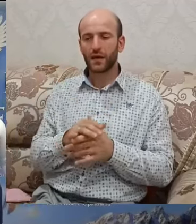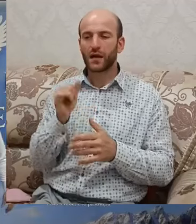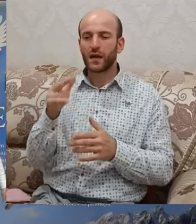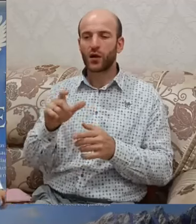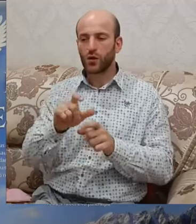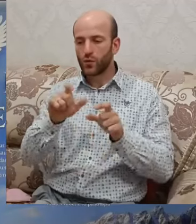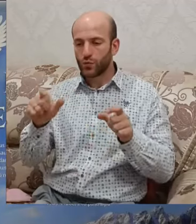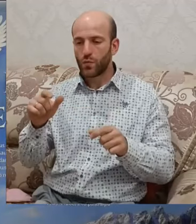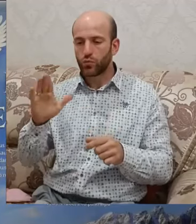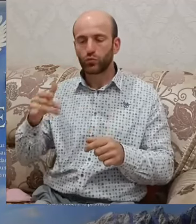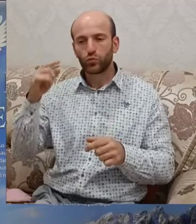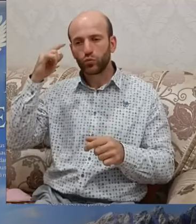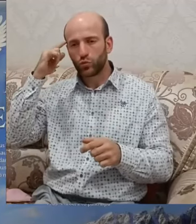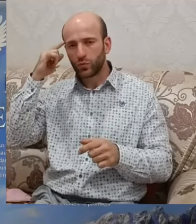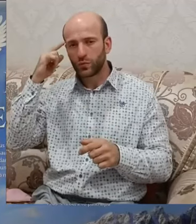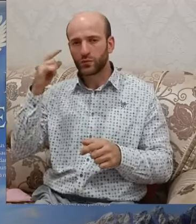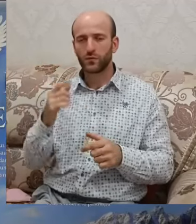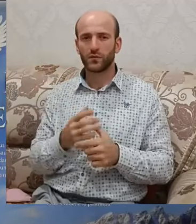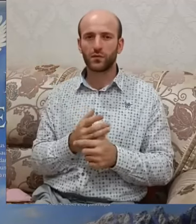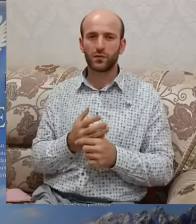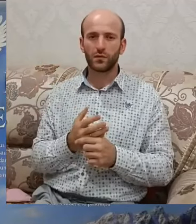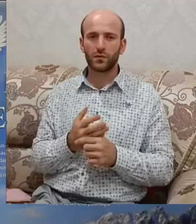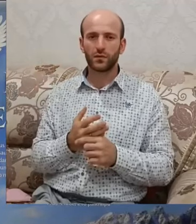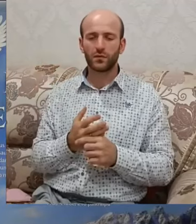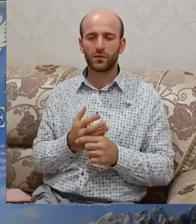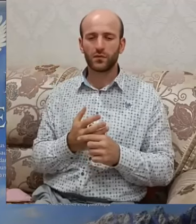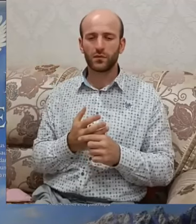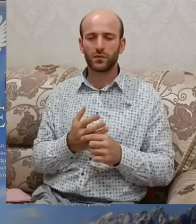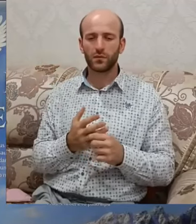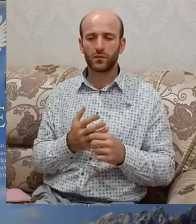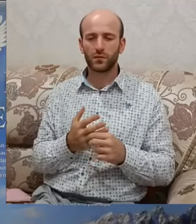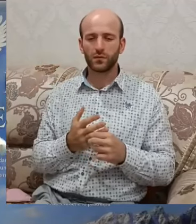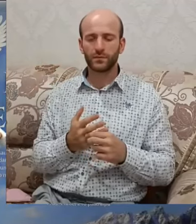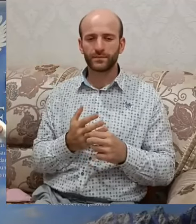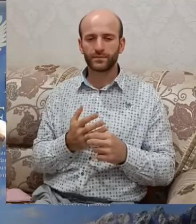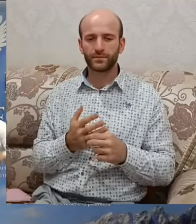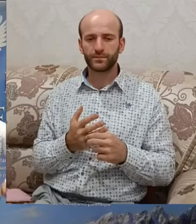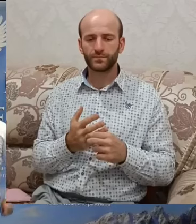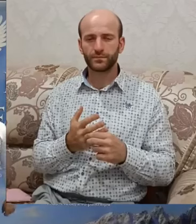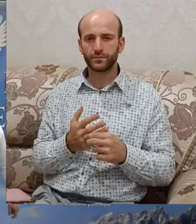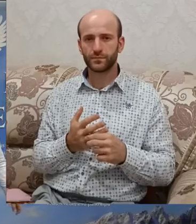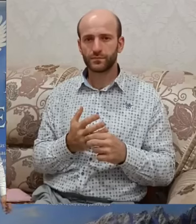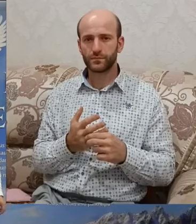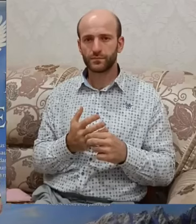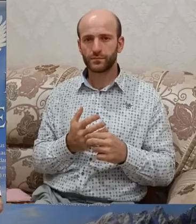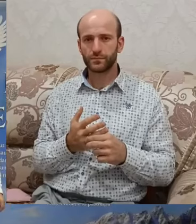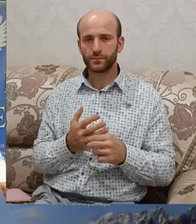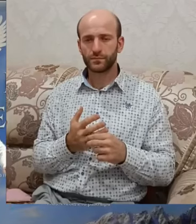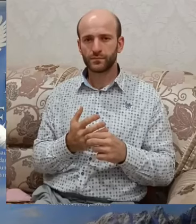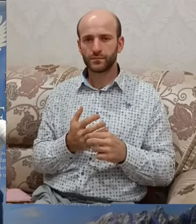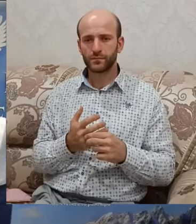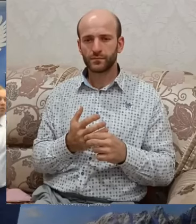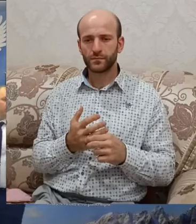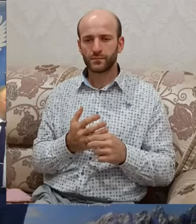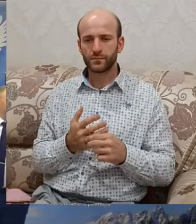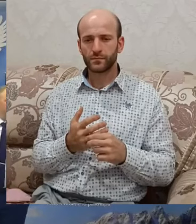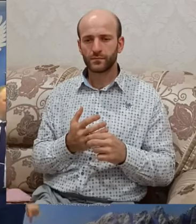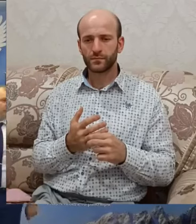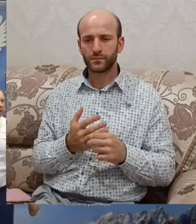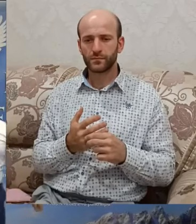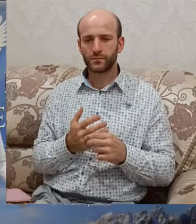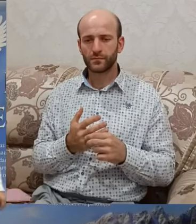там подумают эту коробочку, которая будет посылаться и так дальше. Mes nepaklausėm žinios. Мы не послушали послания. Ir palikom